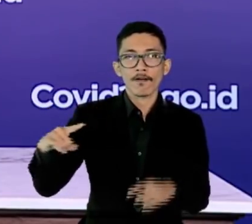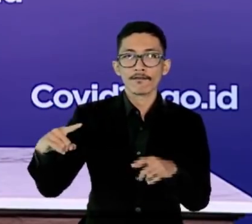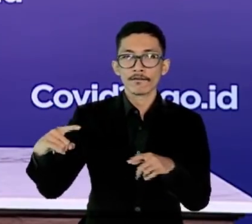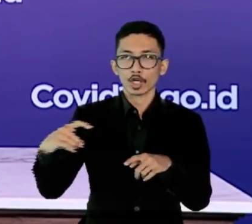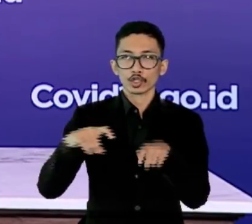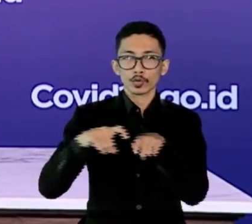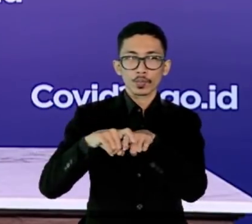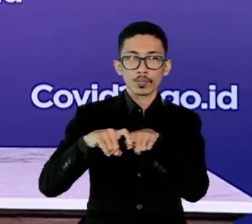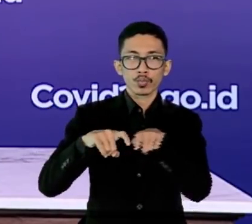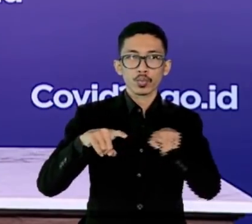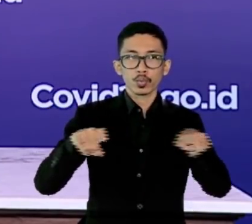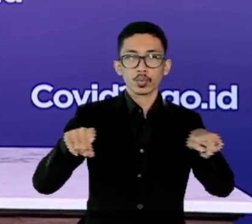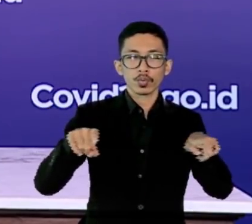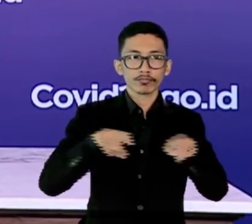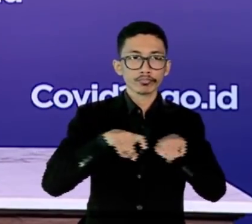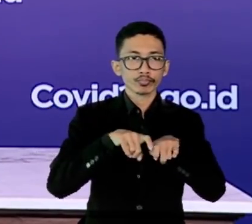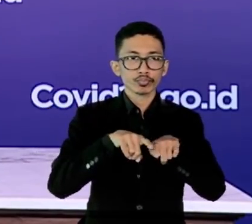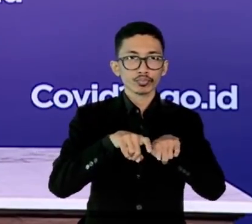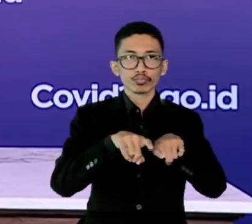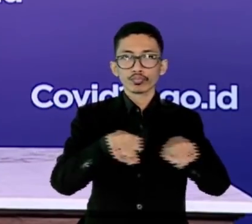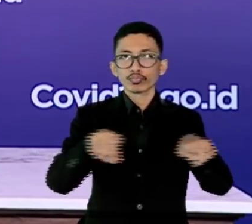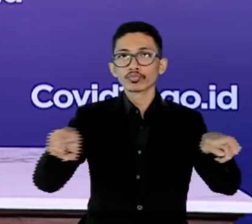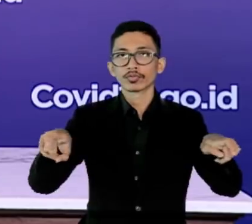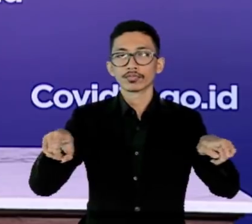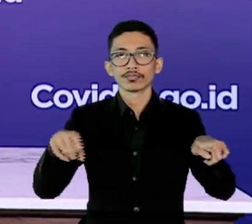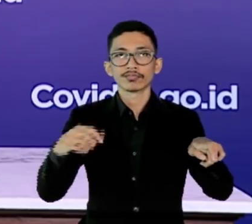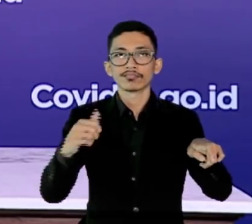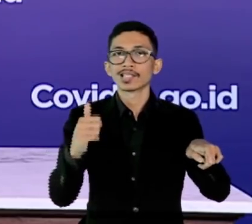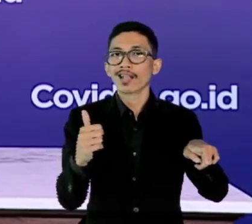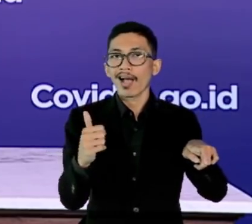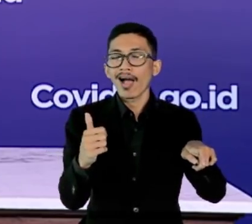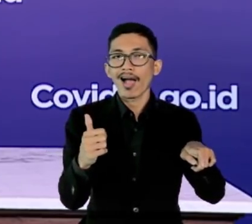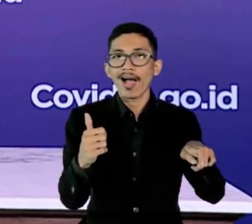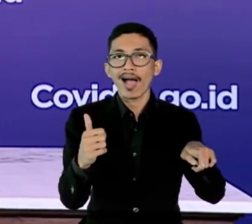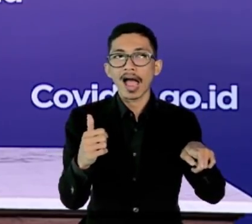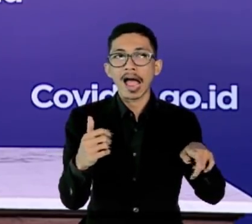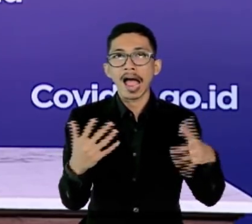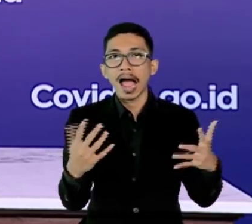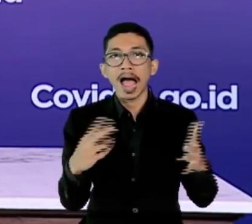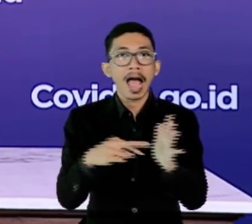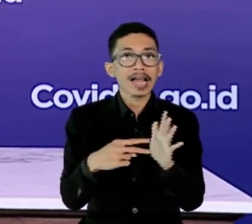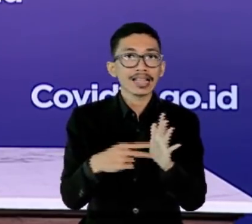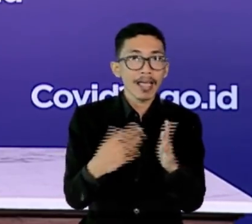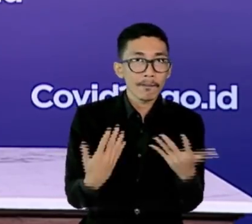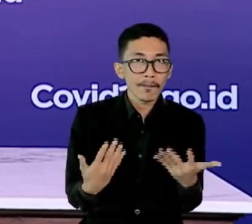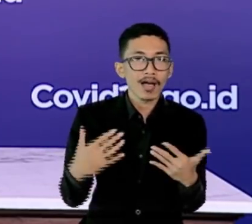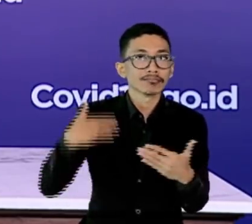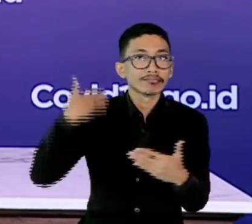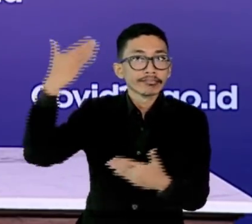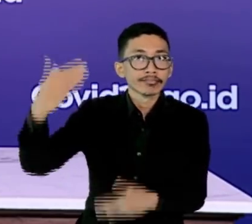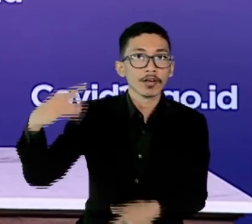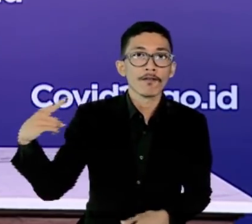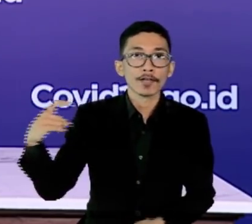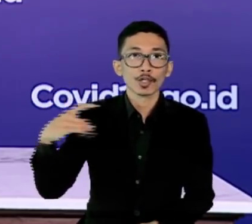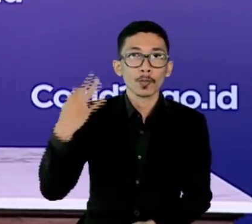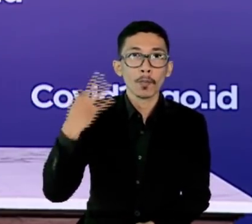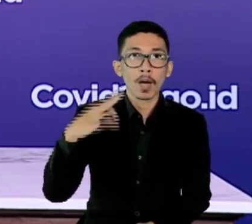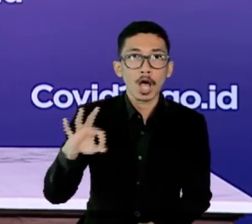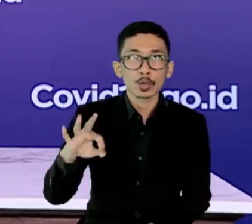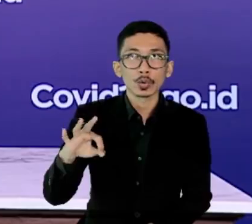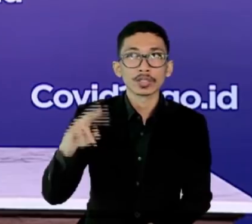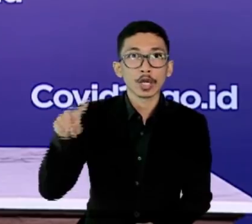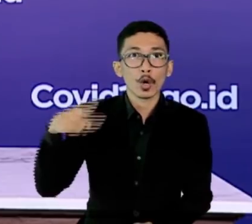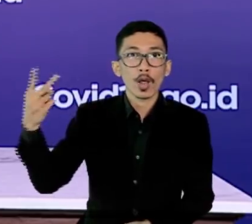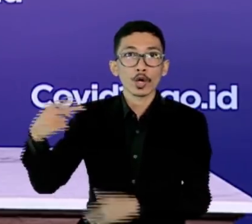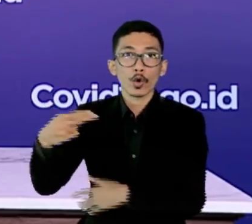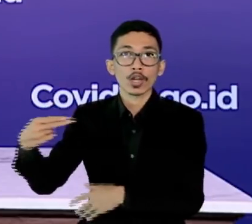virus masih ada dan beredar di masyarakat. Sehingga ancaman varian baru tidak hanya berasal dari luar